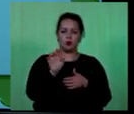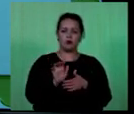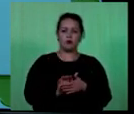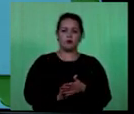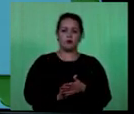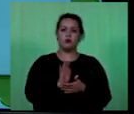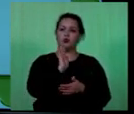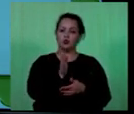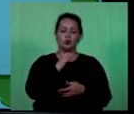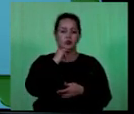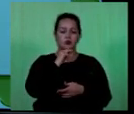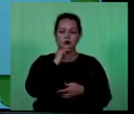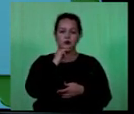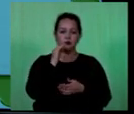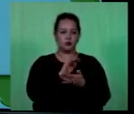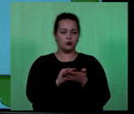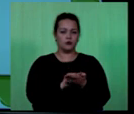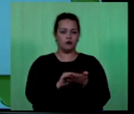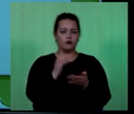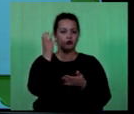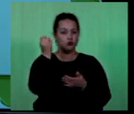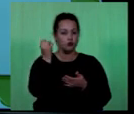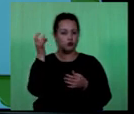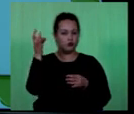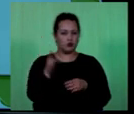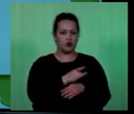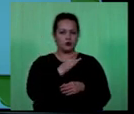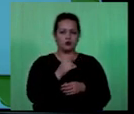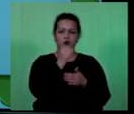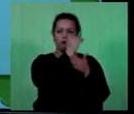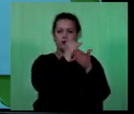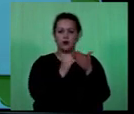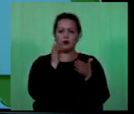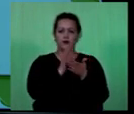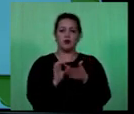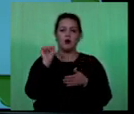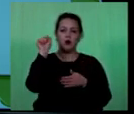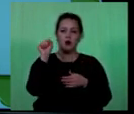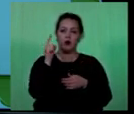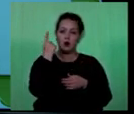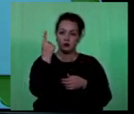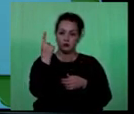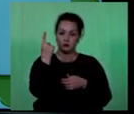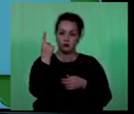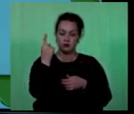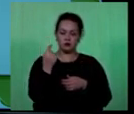будьте внимательны повторяю еще раз вариант ответа а один